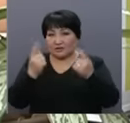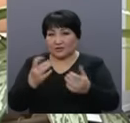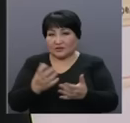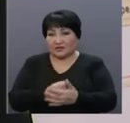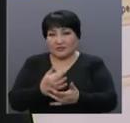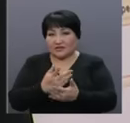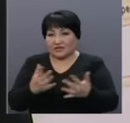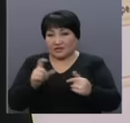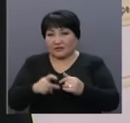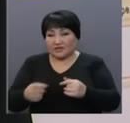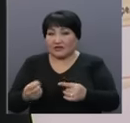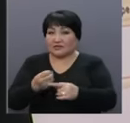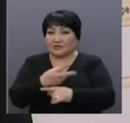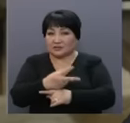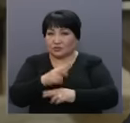қуылды.